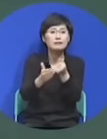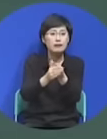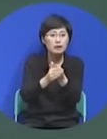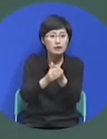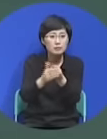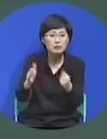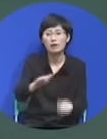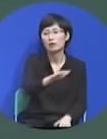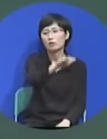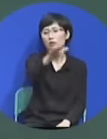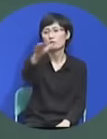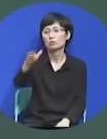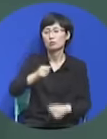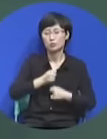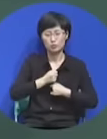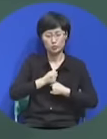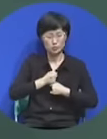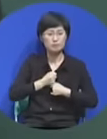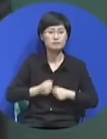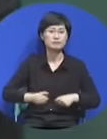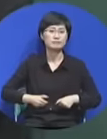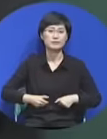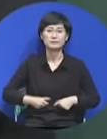조심만 하면 안 돼요.